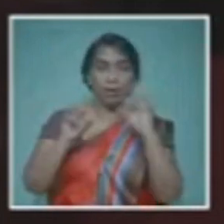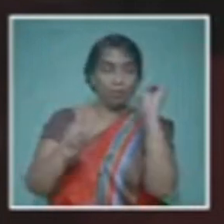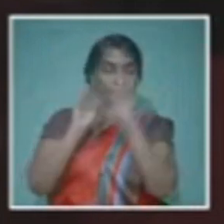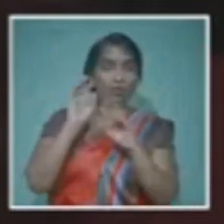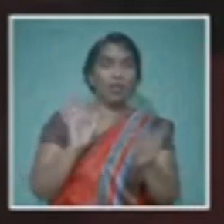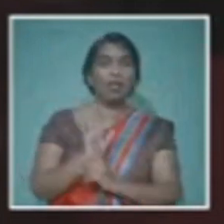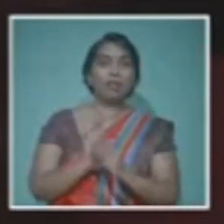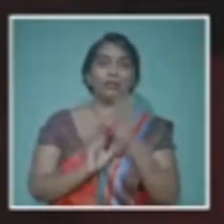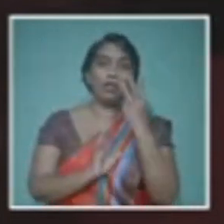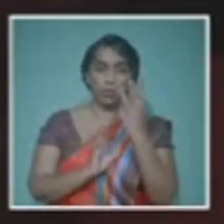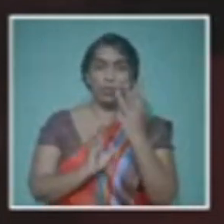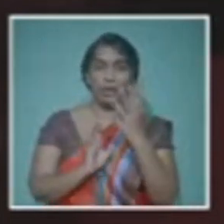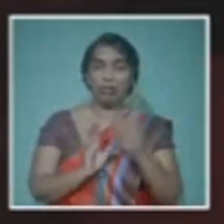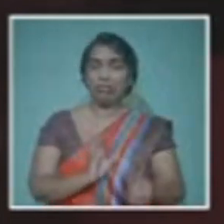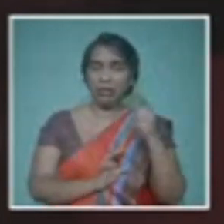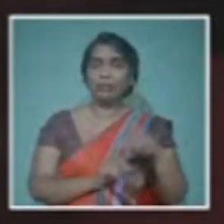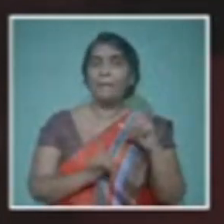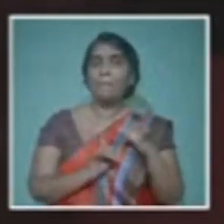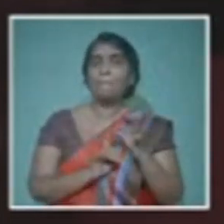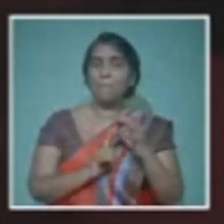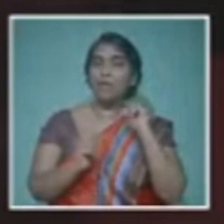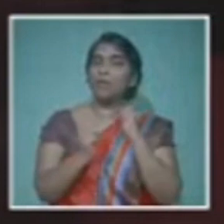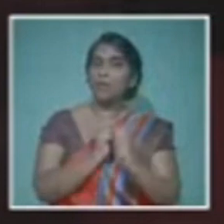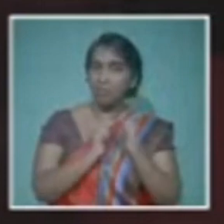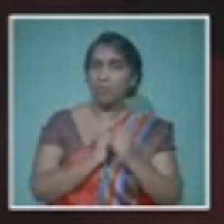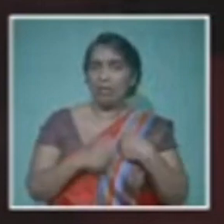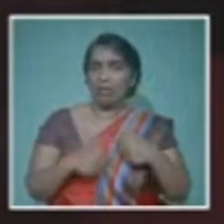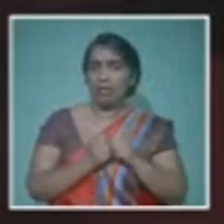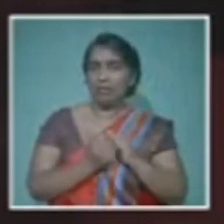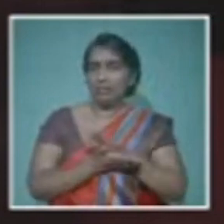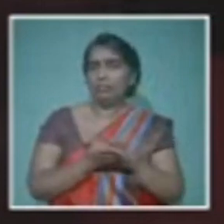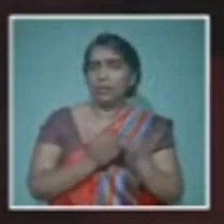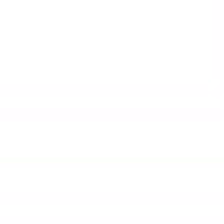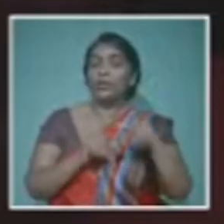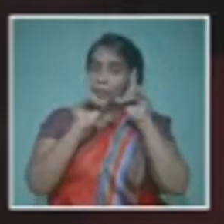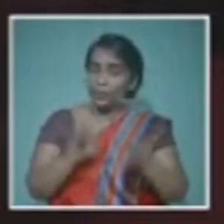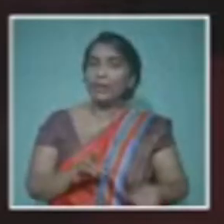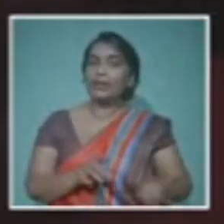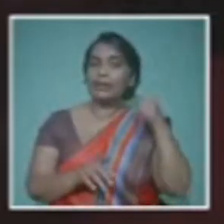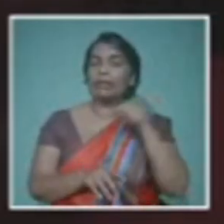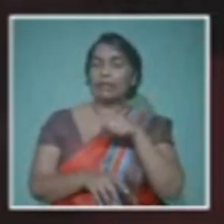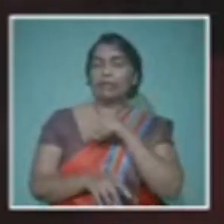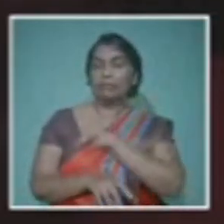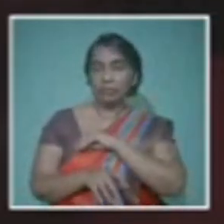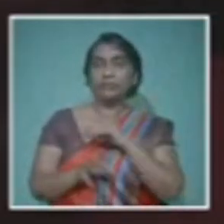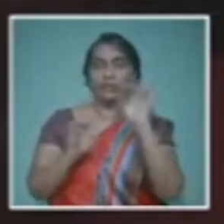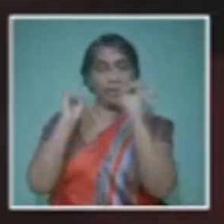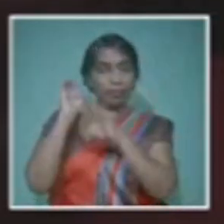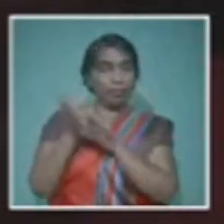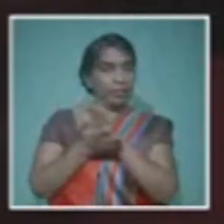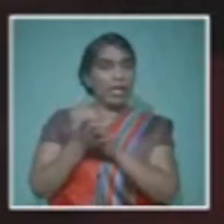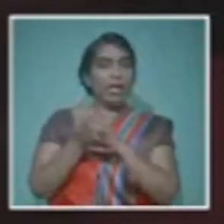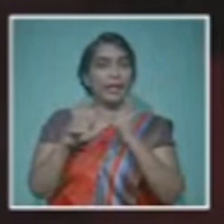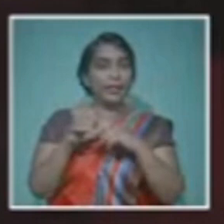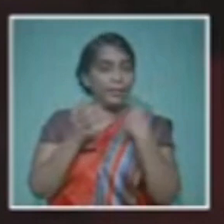ලක්ෂ 3ක් විතර වගේ තියෙනවා. දැනට අපි පෞද්ගලික බස් රථ ඒ වගේ කරගෙන යනවා. ඒ නිසා ත්‍රී රෝද රථත් අපි ඒ ආකාරයට කරගෙන යනවා. ඒ කරගෙන ගියාට